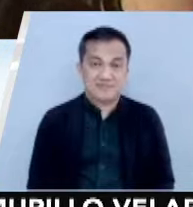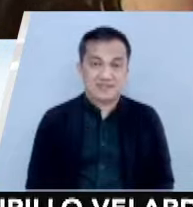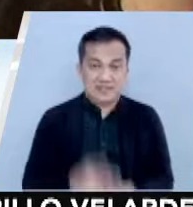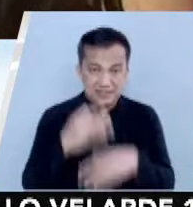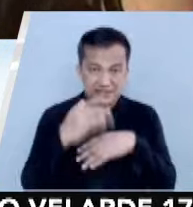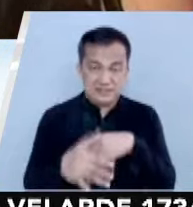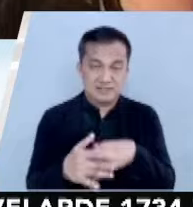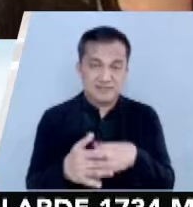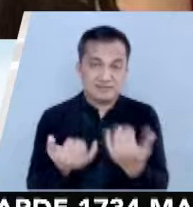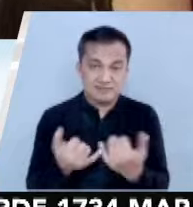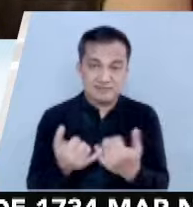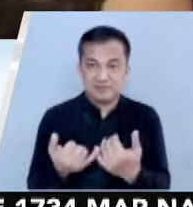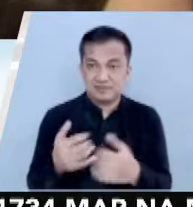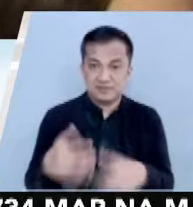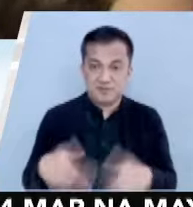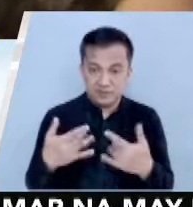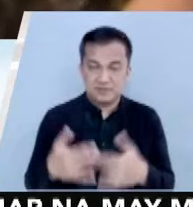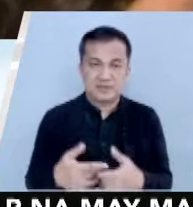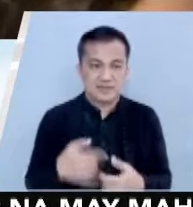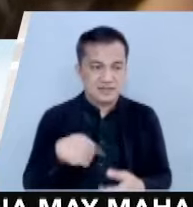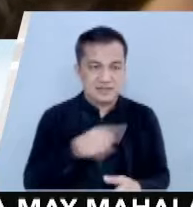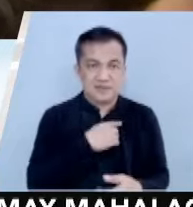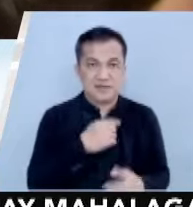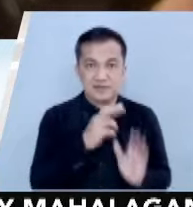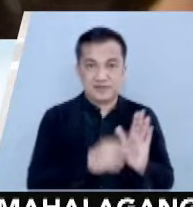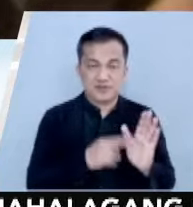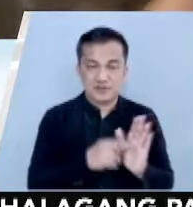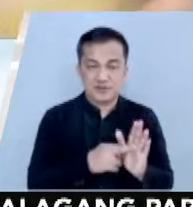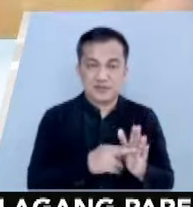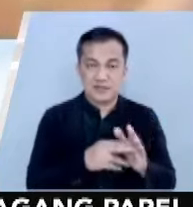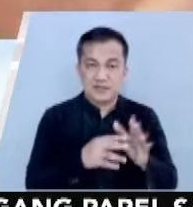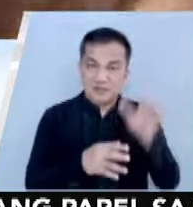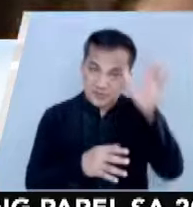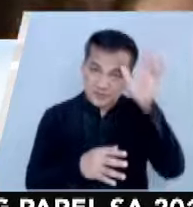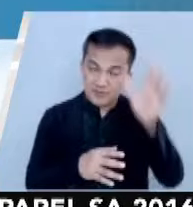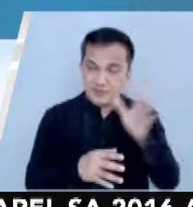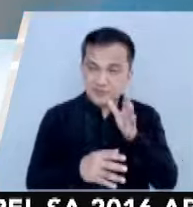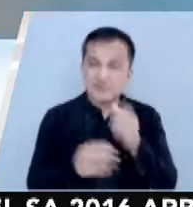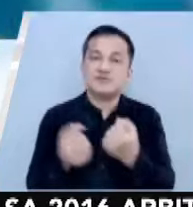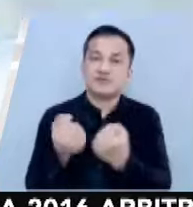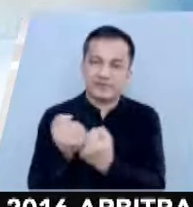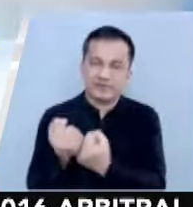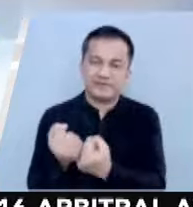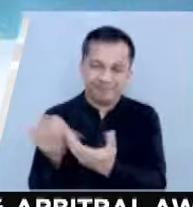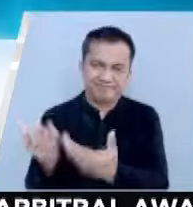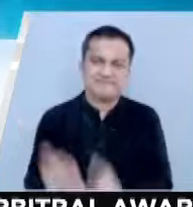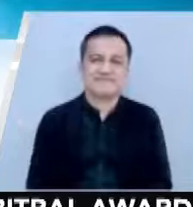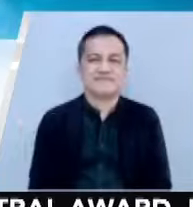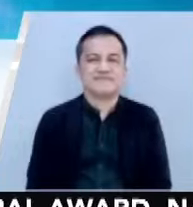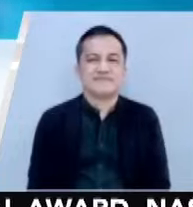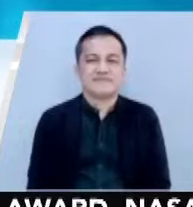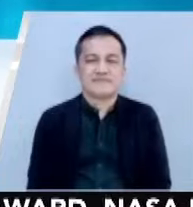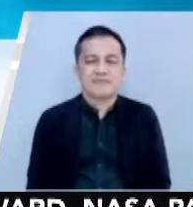life. So kami, ang role namin bilang mga magulang talaga ay susuportahan namin yun.